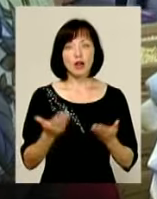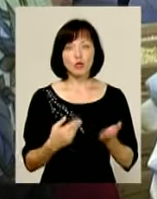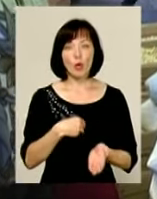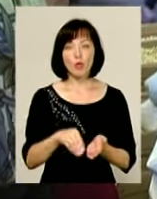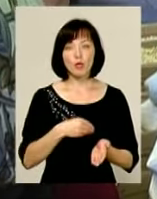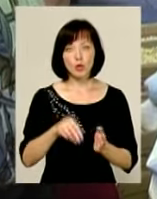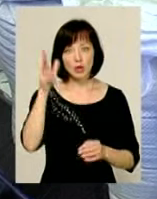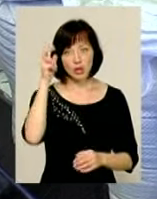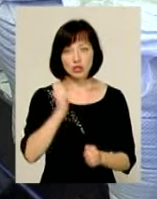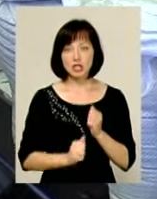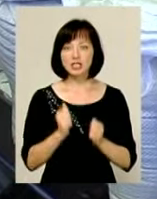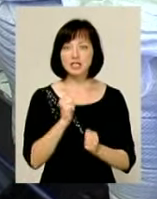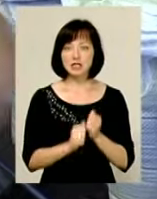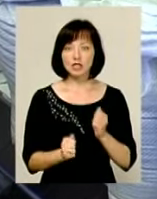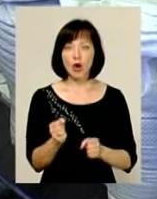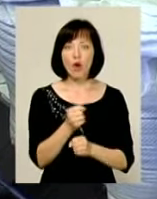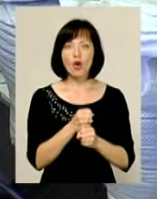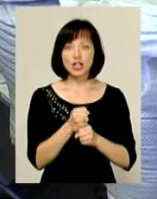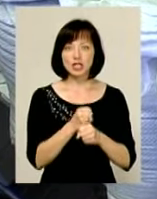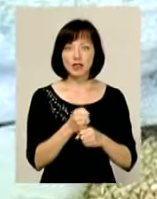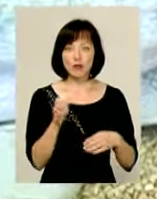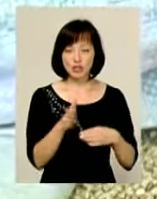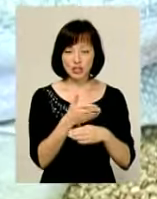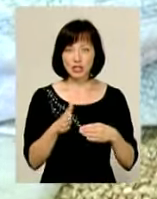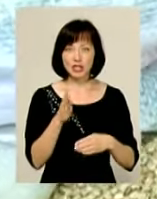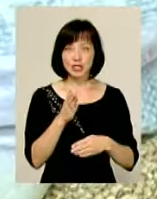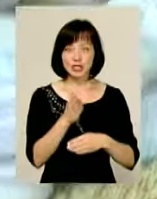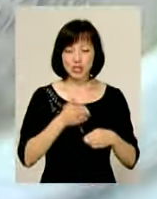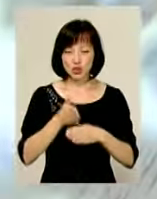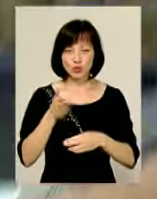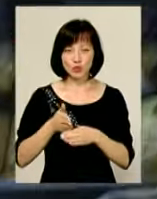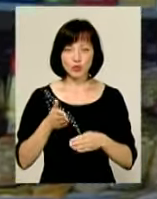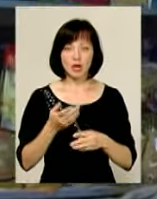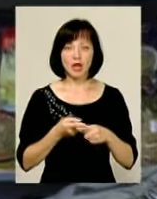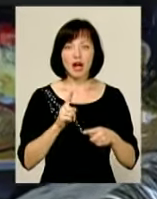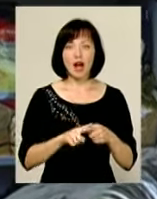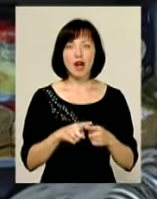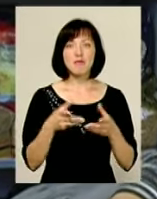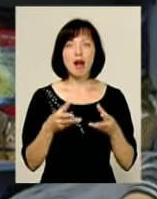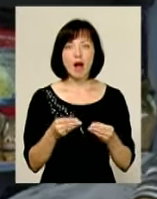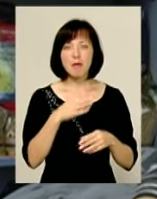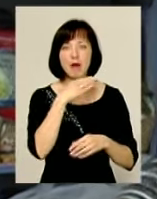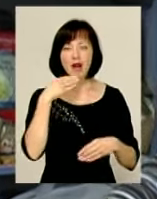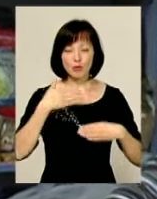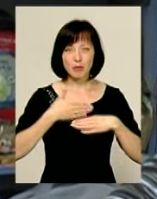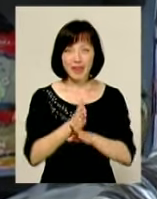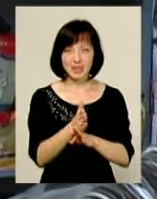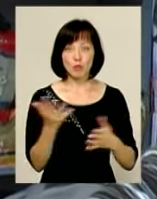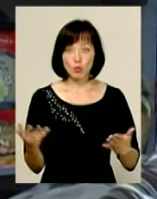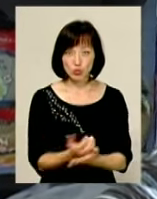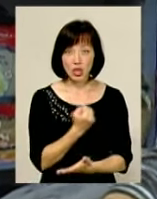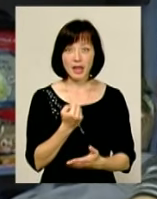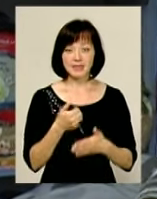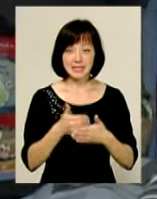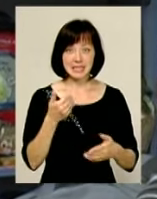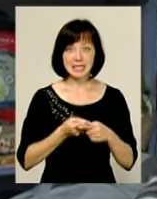гречану крупу, то частіше її коричневу січку. натуральна гречка, вона по своїй природі дуже м'ягка і її дуже багато б'ється. І от получається